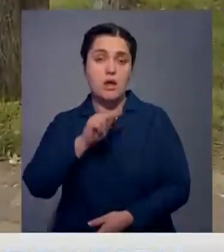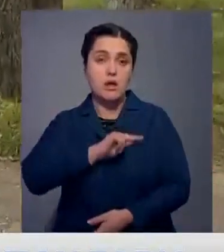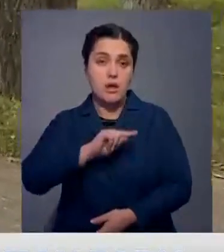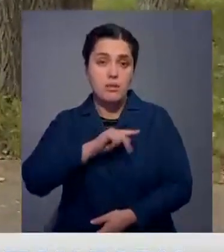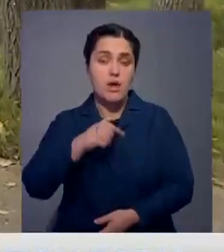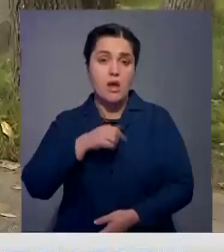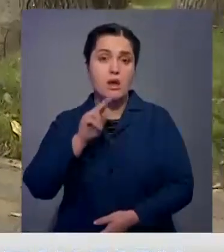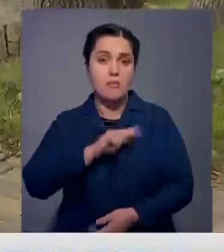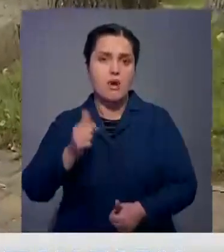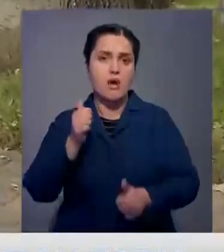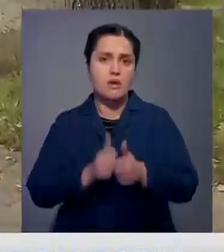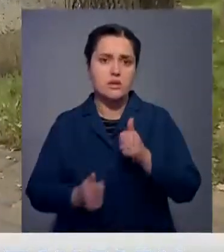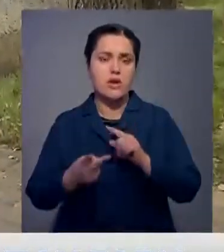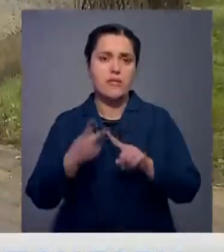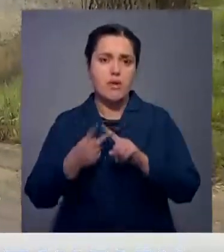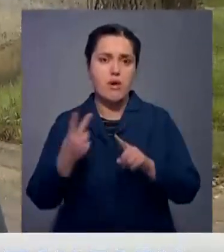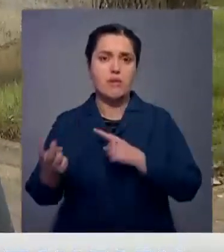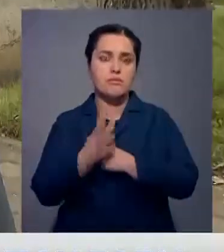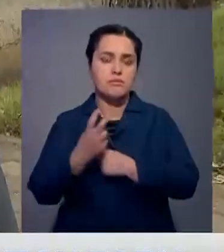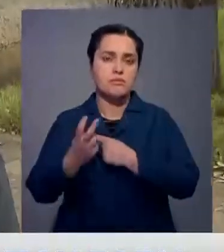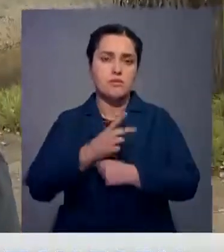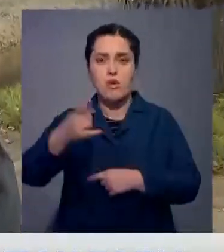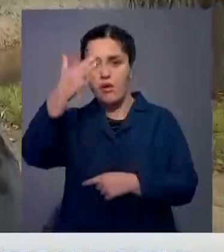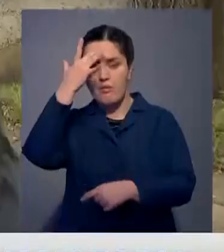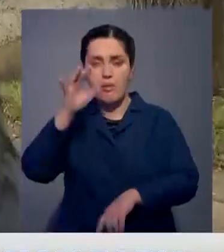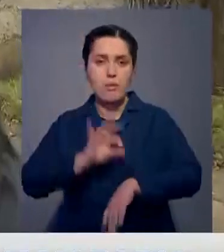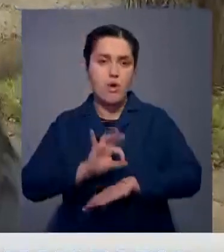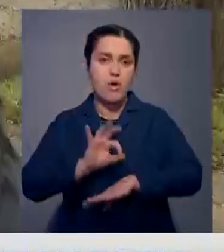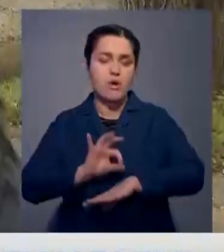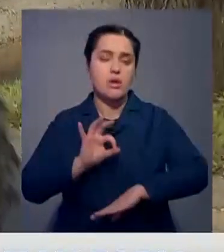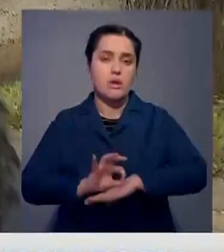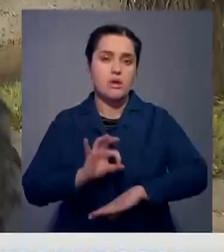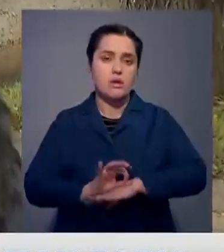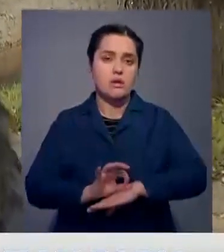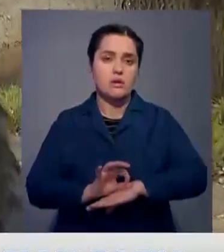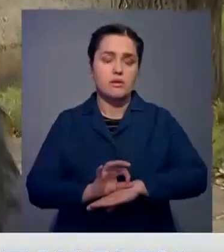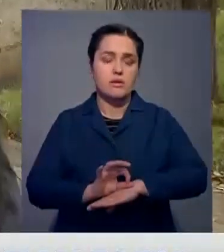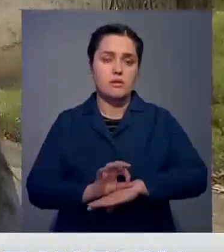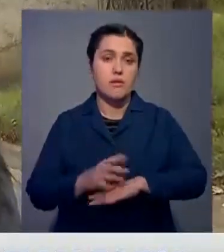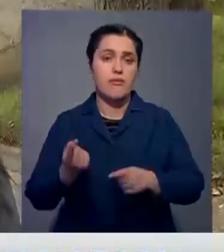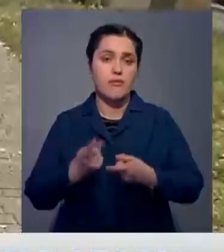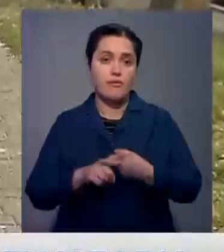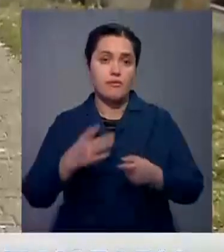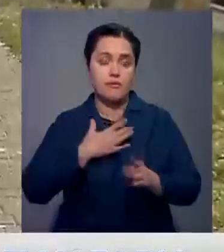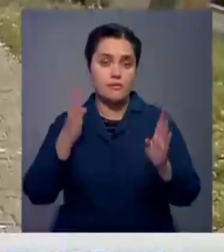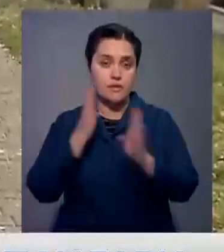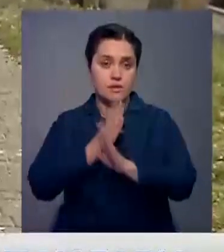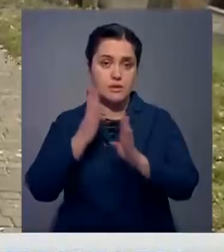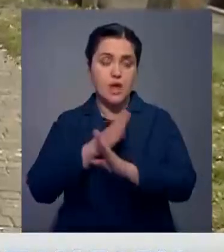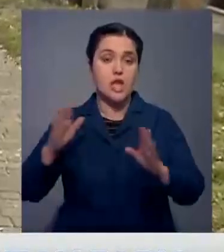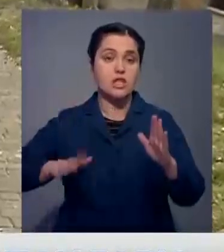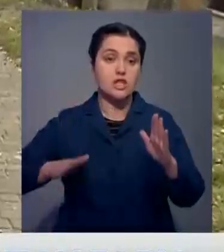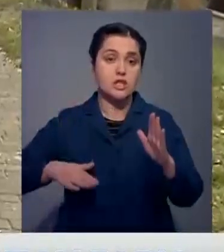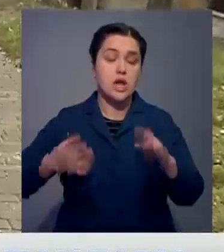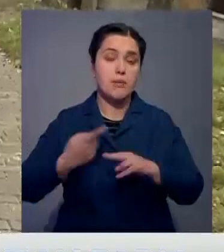Вот каждый второй заходит, у меня что-то голова болит. Измерьте, пожалуйста, давление. С этим проблемам. В нижней части города,